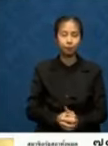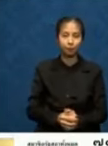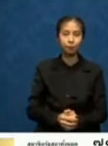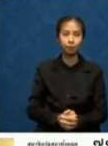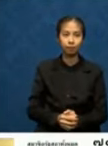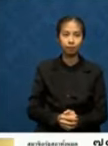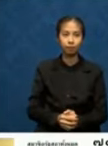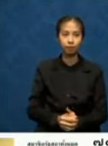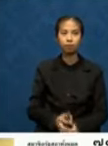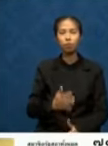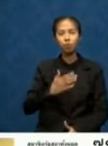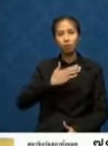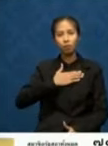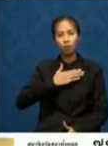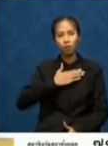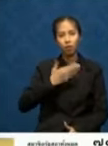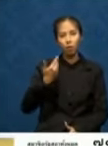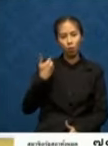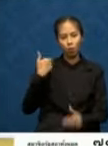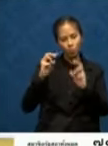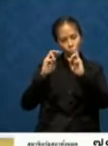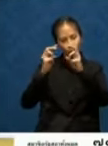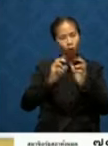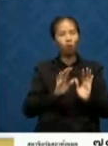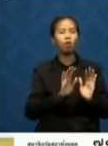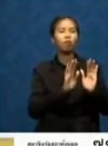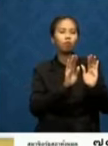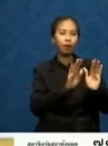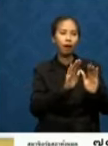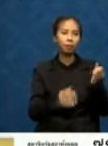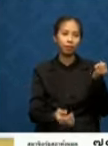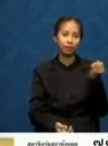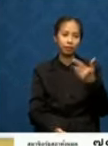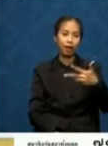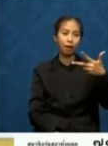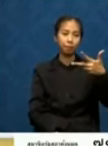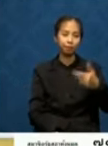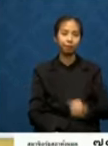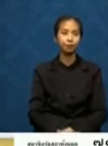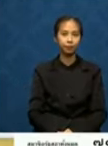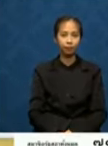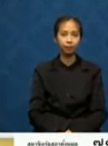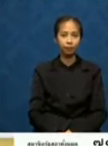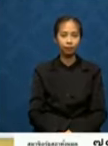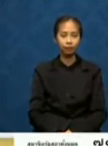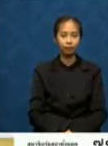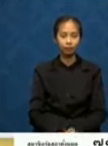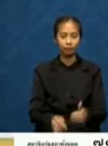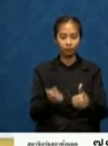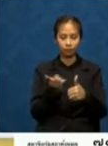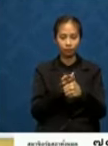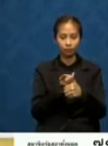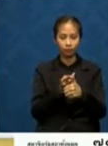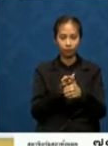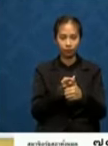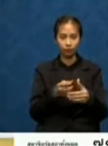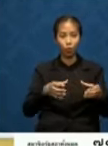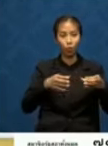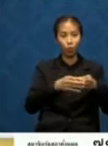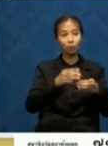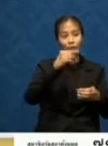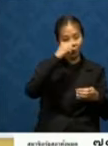รื่องนี้ผมมีประเด็นฝากไป3เรื่องก็คือเรื่องแรกก็คือเรื่องทีมประเทศไ